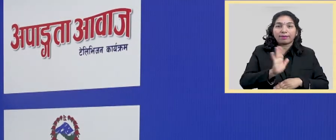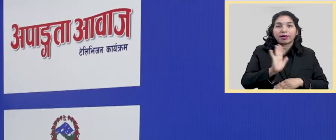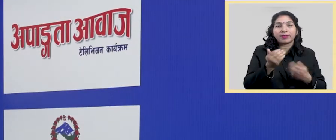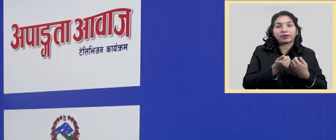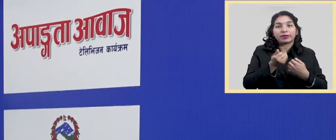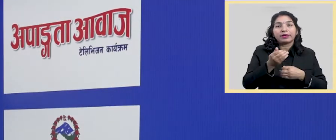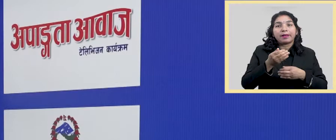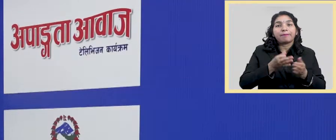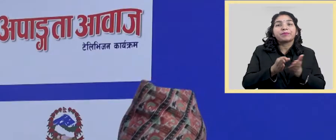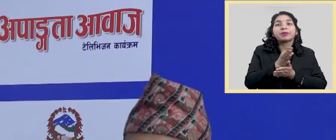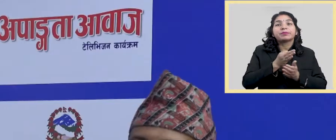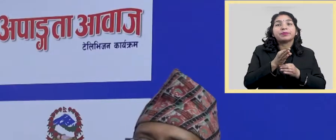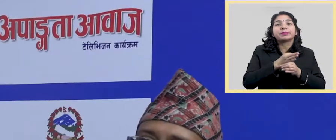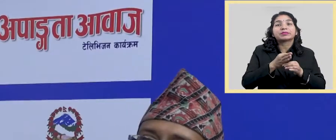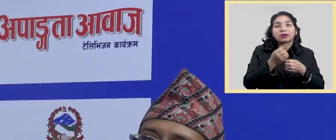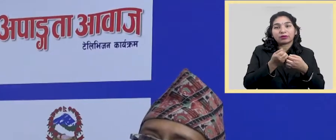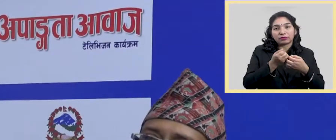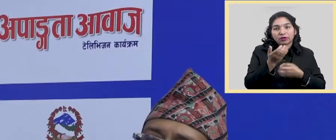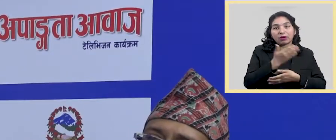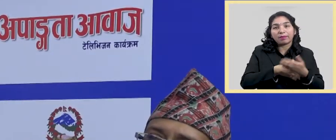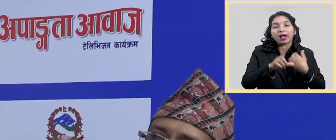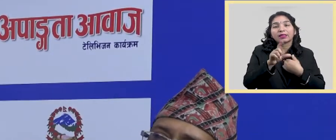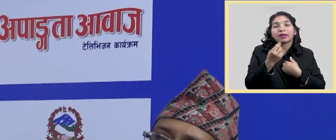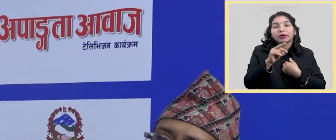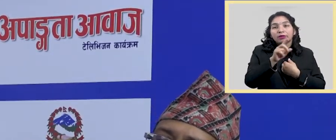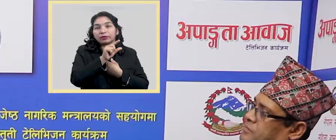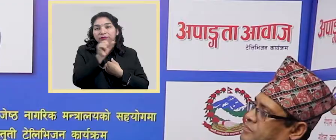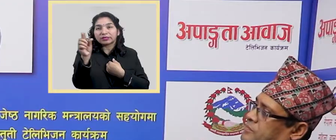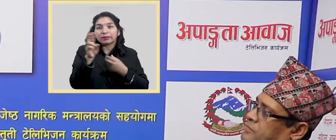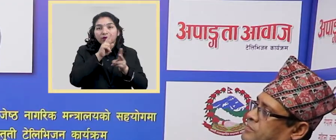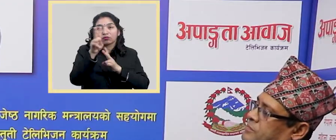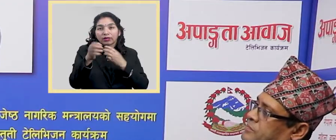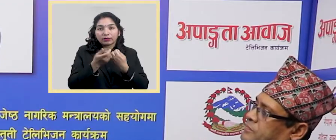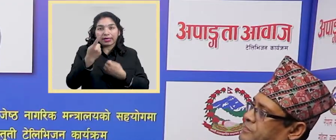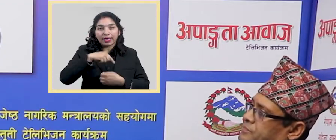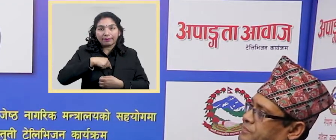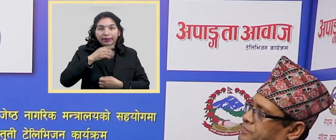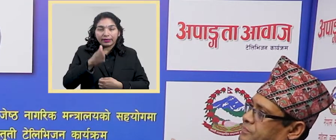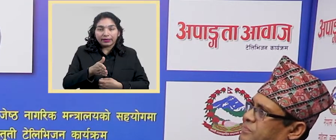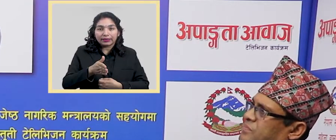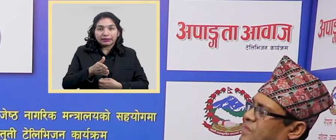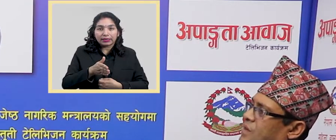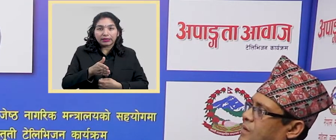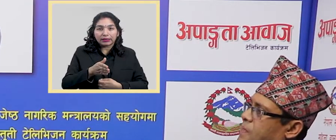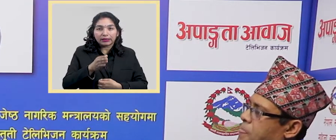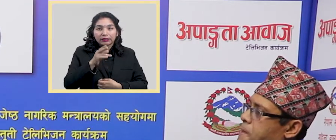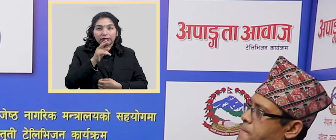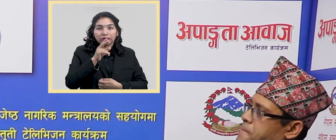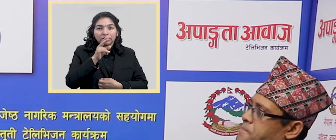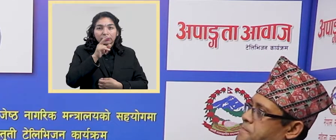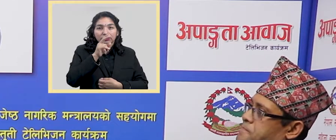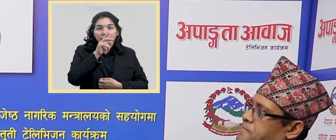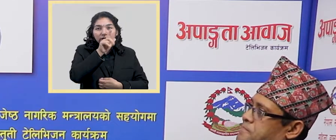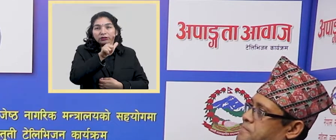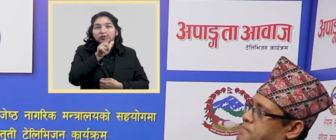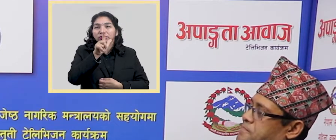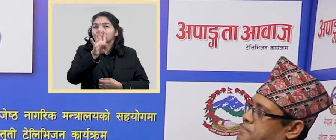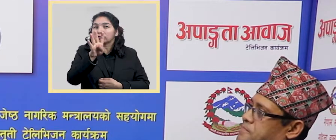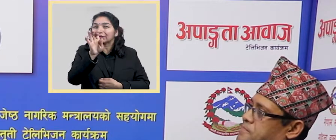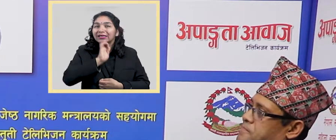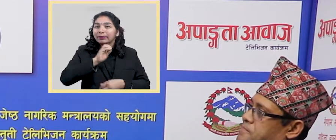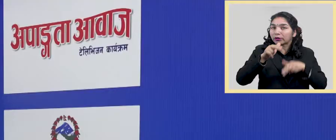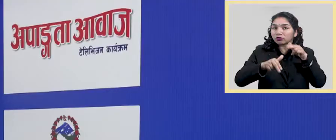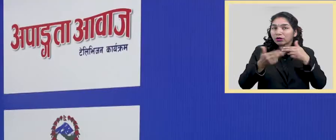बिदा गर्ने व्यवस्था पनि गरेको छु र अपाङ्गहरूको विषयमा कुरा गर्दाखेरि हामीले चाहिँ 74 सालमा हाम्रो चुनाव भयो. चुनाव